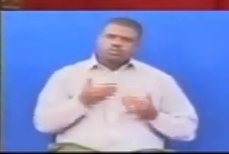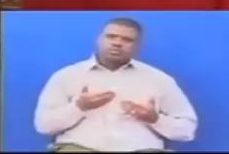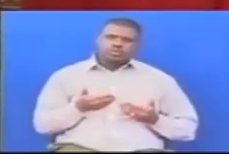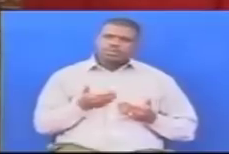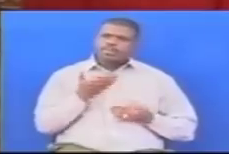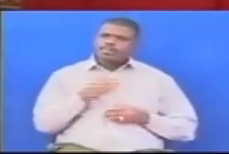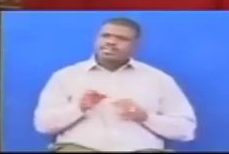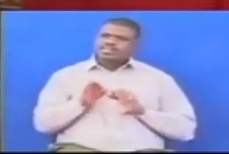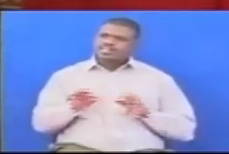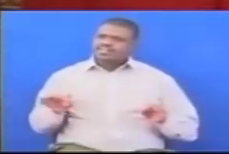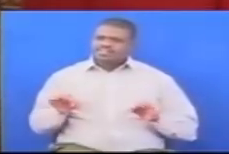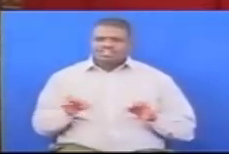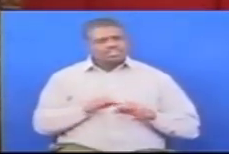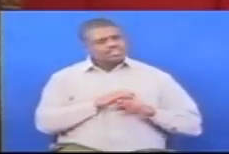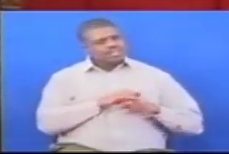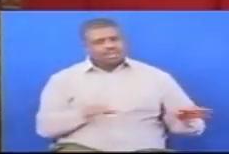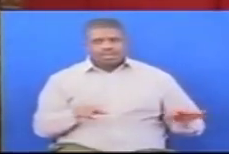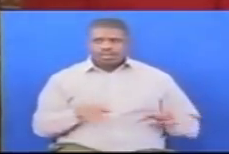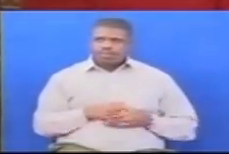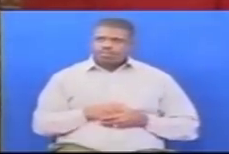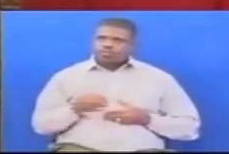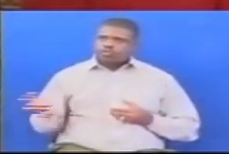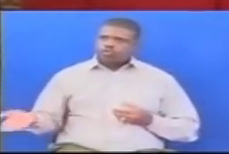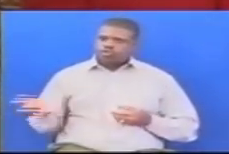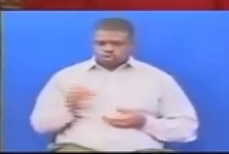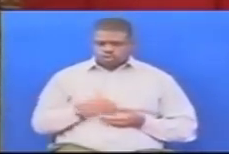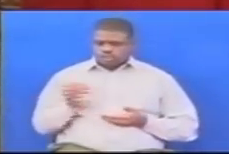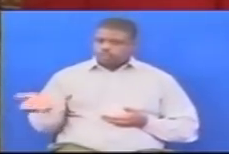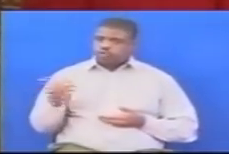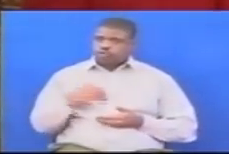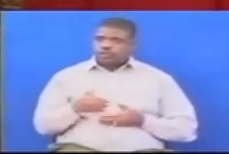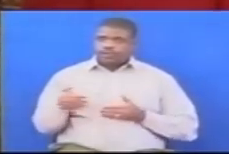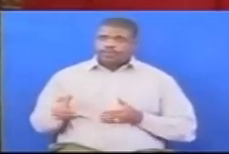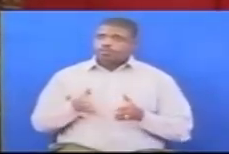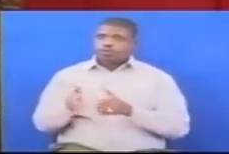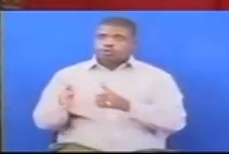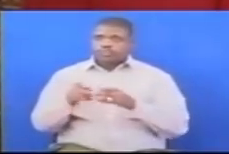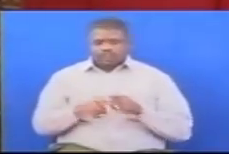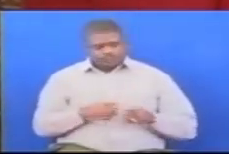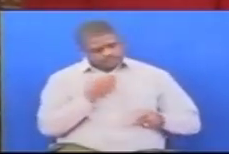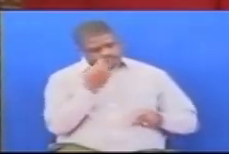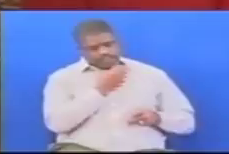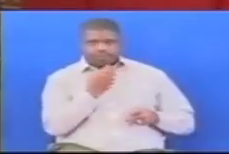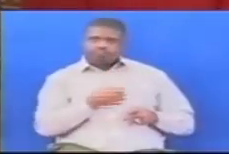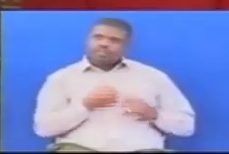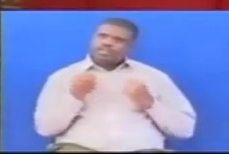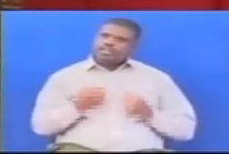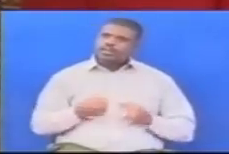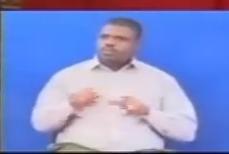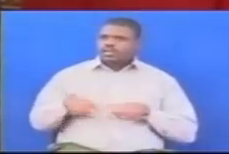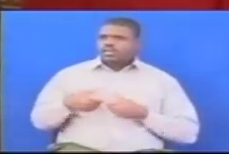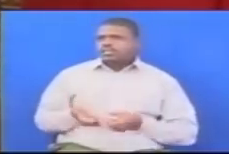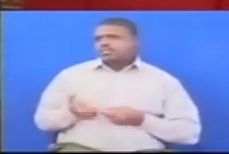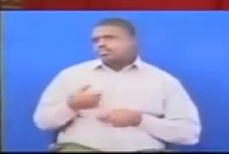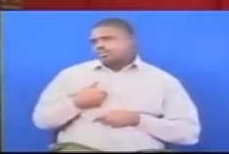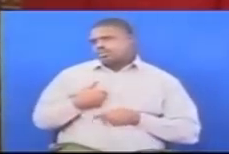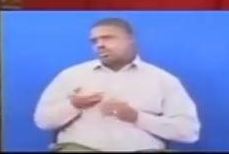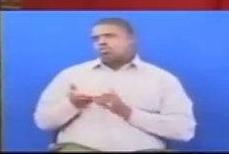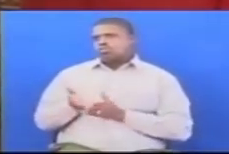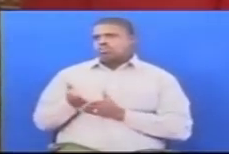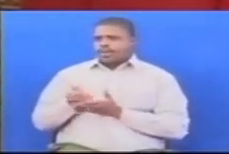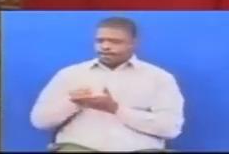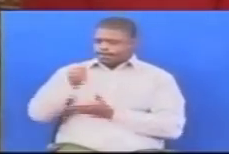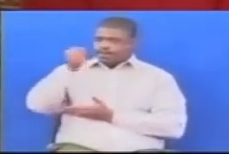na salama. Inabidi wakachote mtoni, inabidi wakatafute, ni shida. Lakini nilikuwa naomba katika bajeti